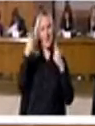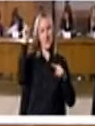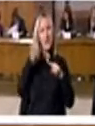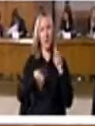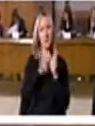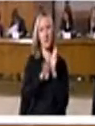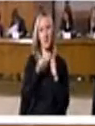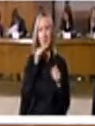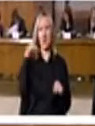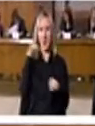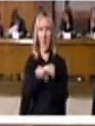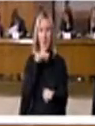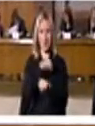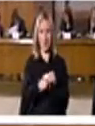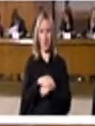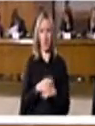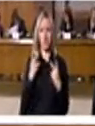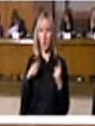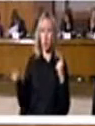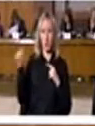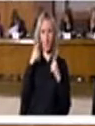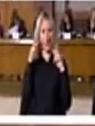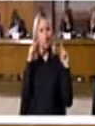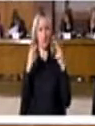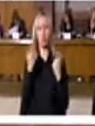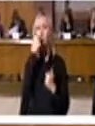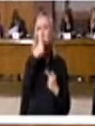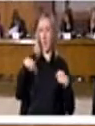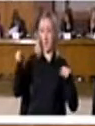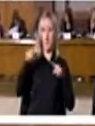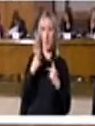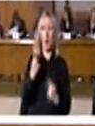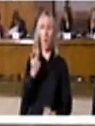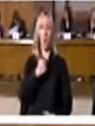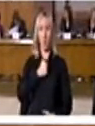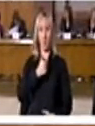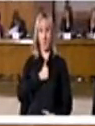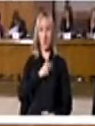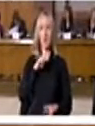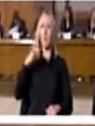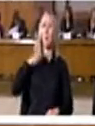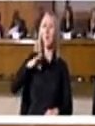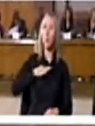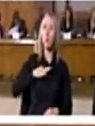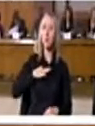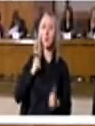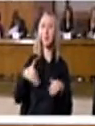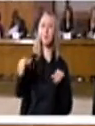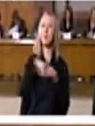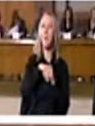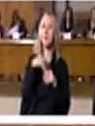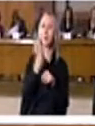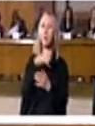nasilja. Važno je da sagledamo šta mi kao pojedinci, nosioci određenih funkcija, zaposleni u državnim